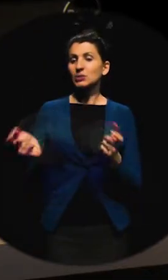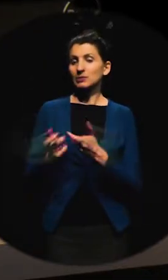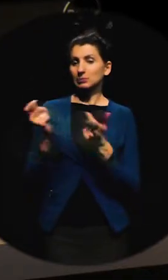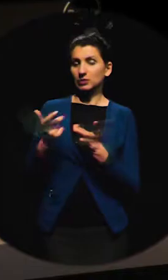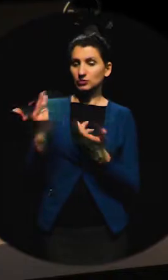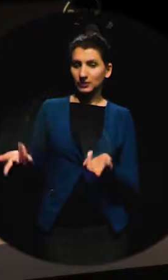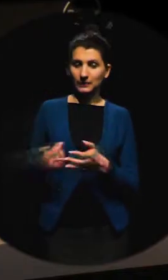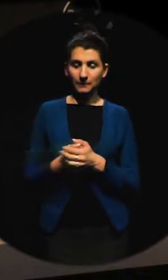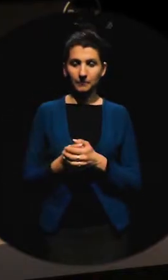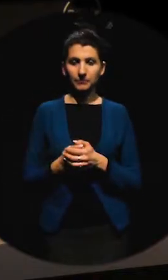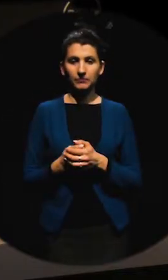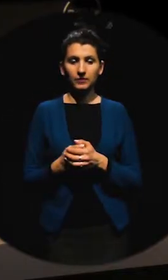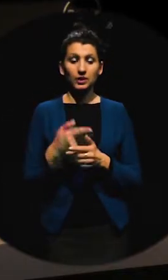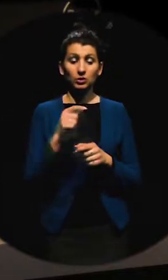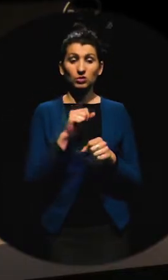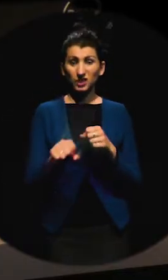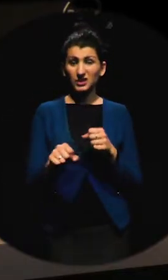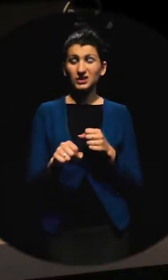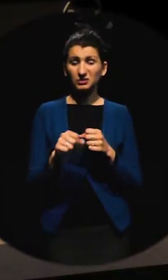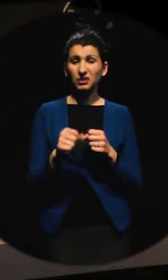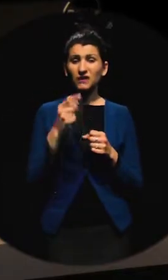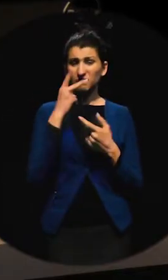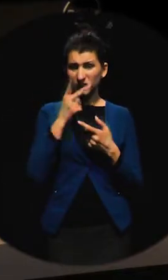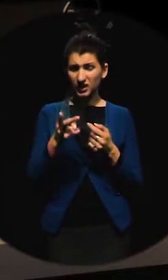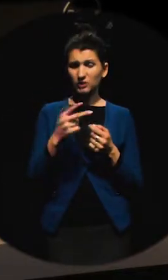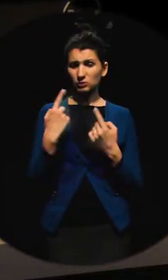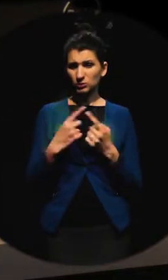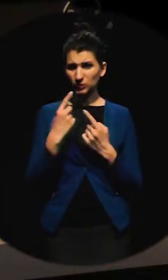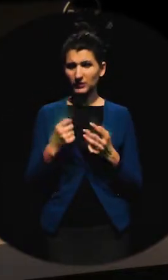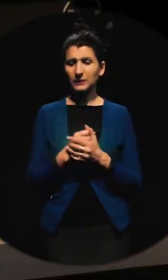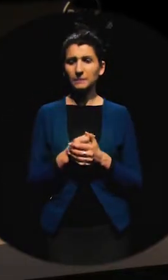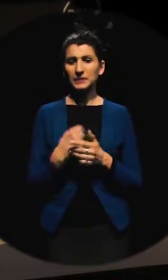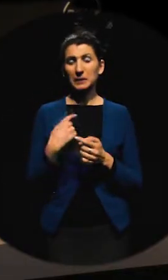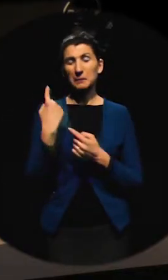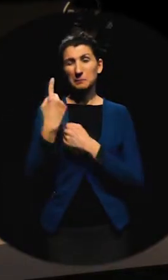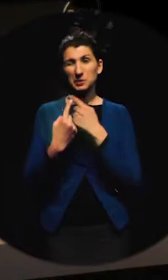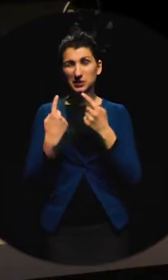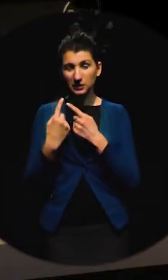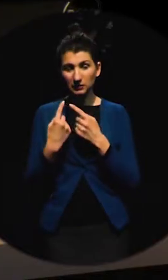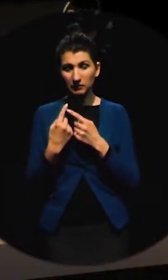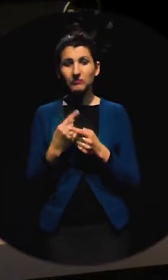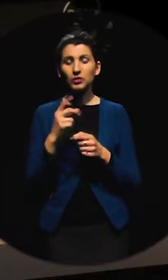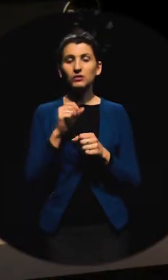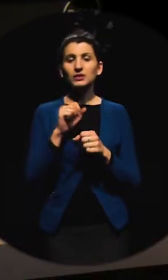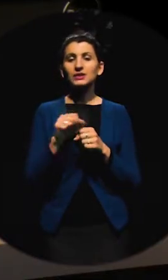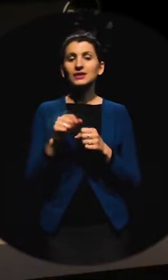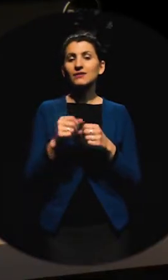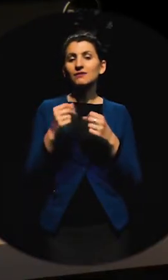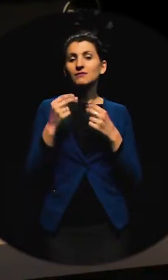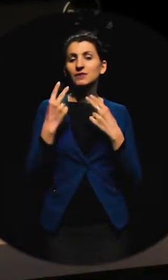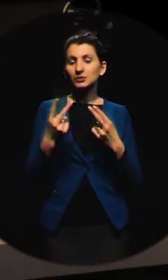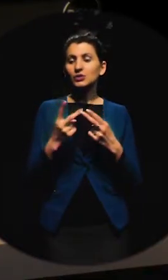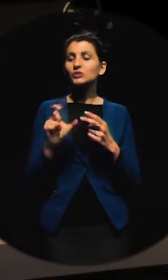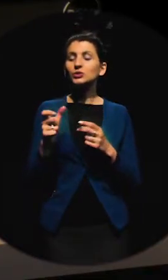niebezpiecznej, jest bardzo symptomatyczna i myślę, że to, co jest też niezwykłe, to na co